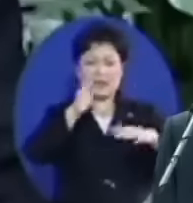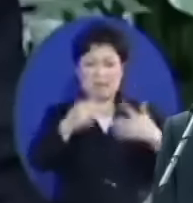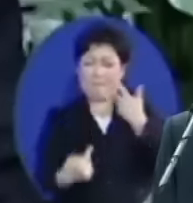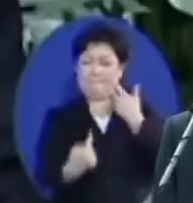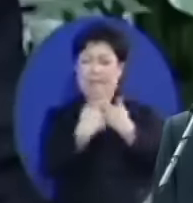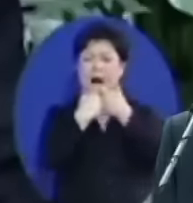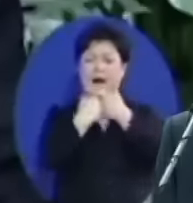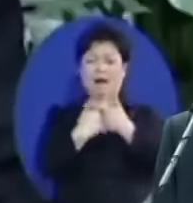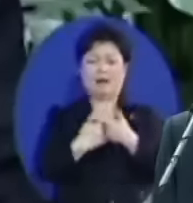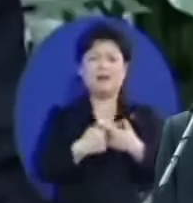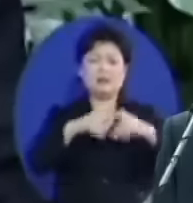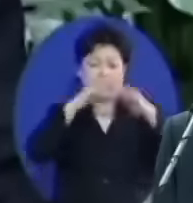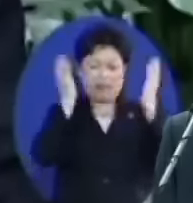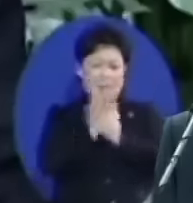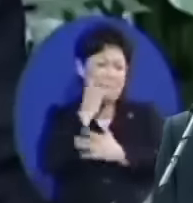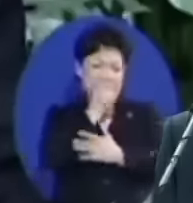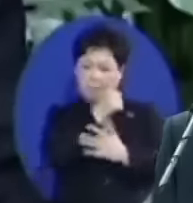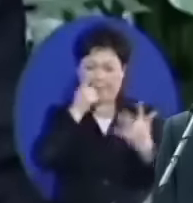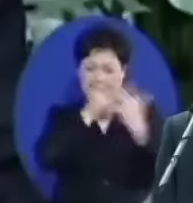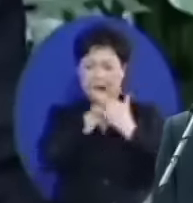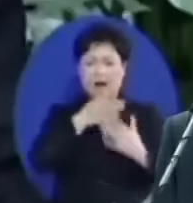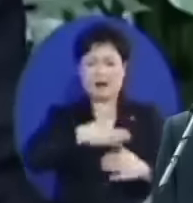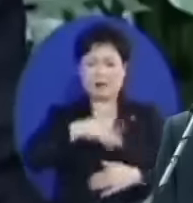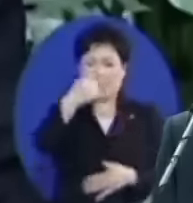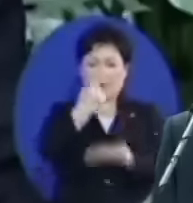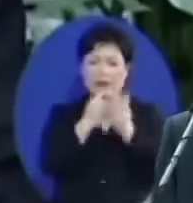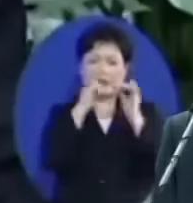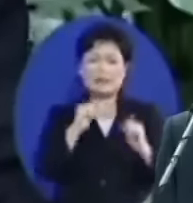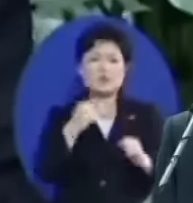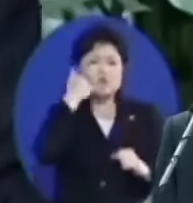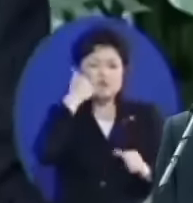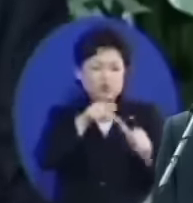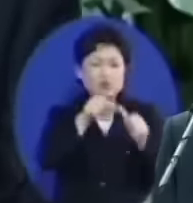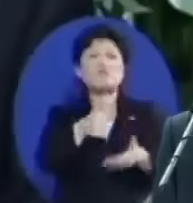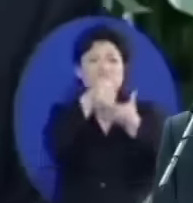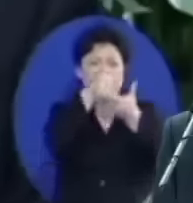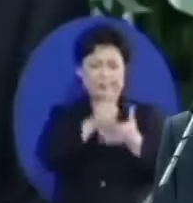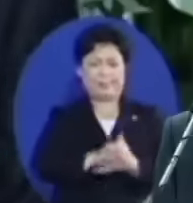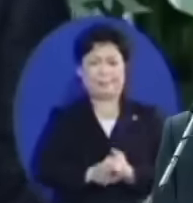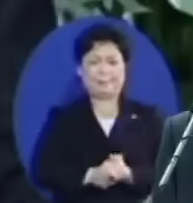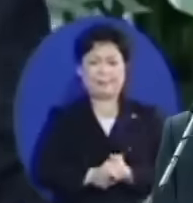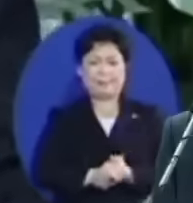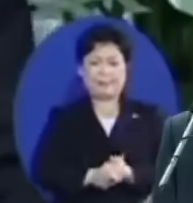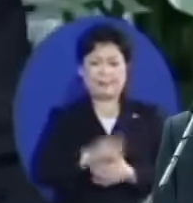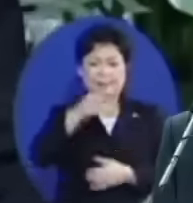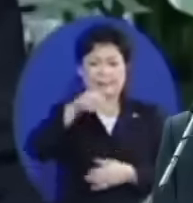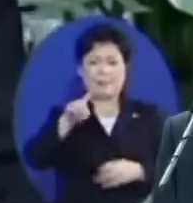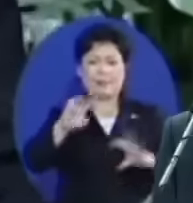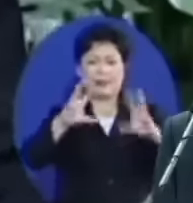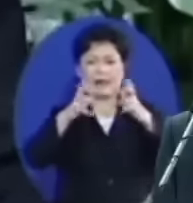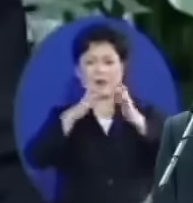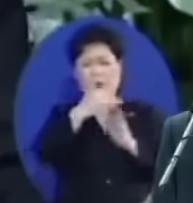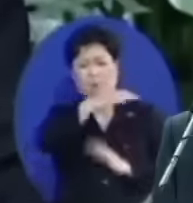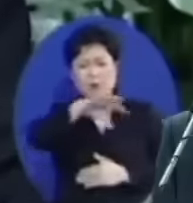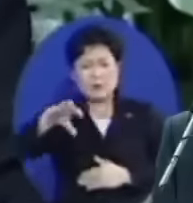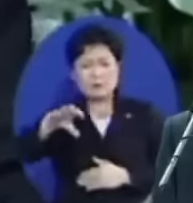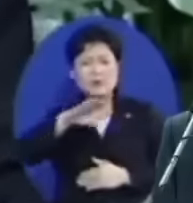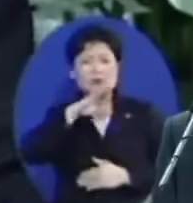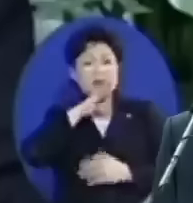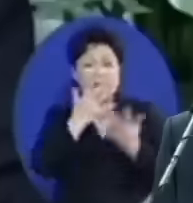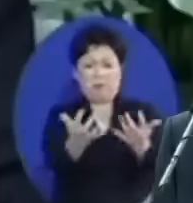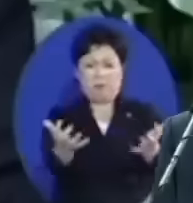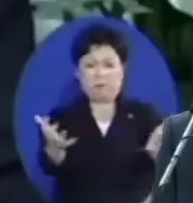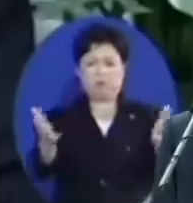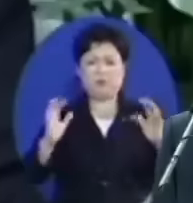들여다보시 다 보고 말하는 사람 와 있는데 이분이 메시아가 아니냐. 사마리아 동리 사람들이 때를